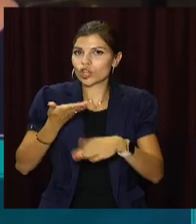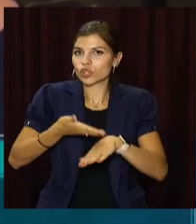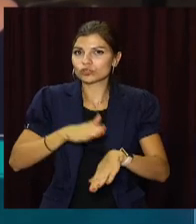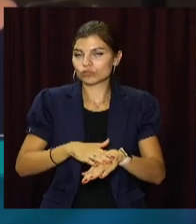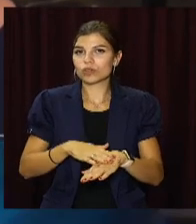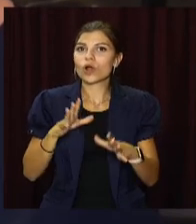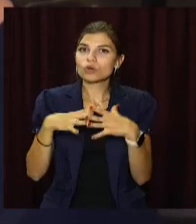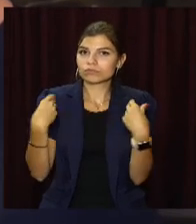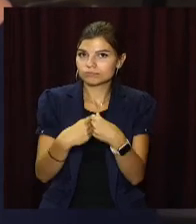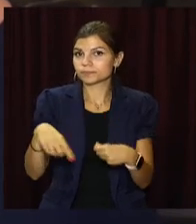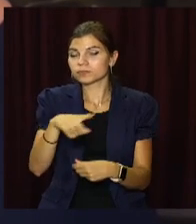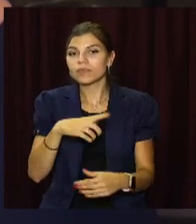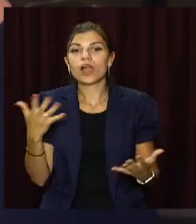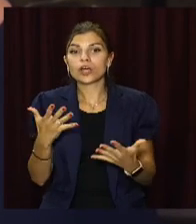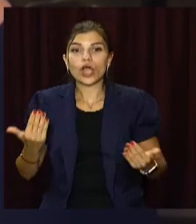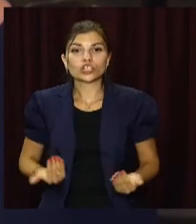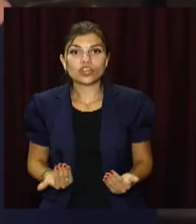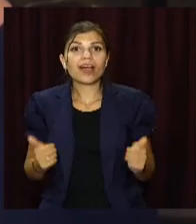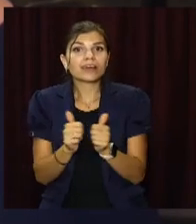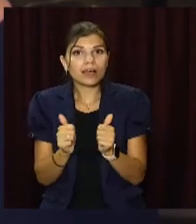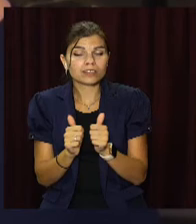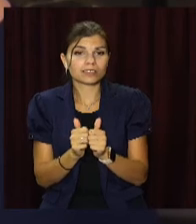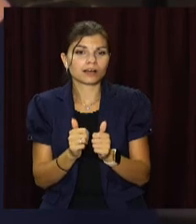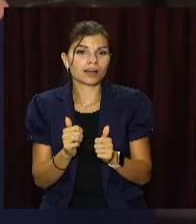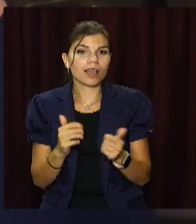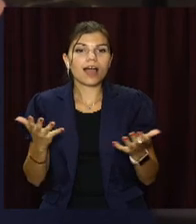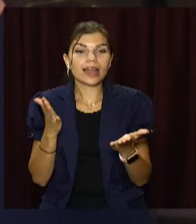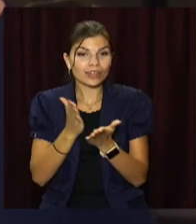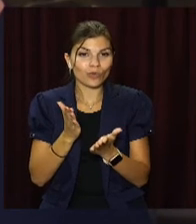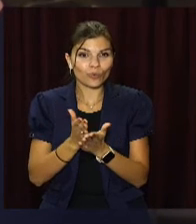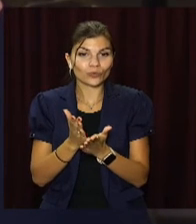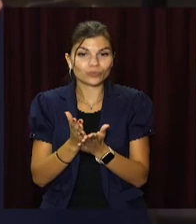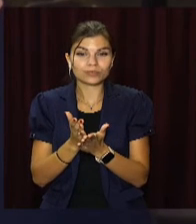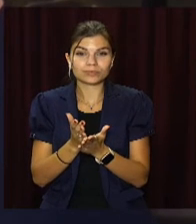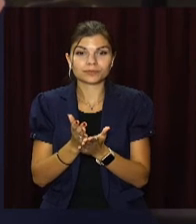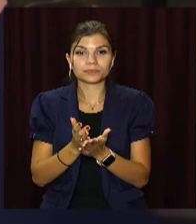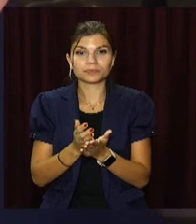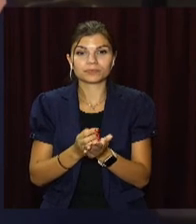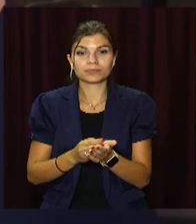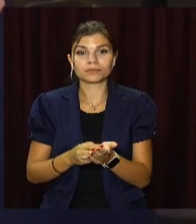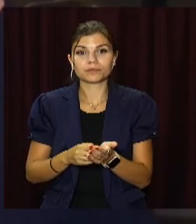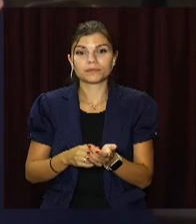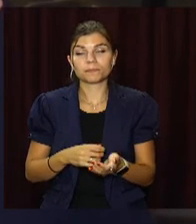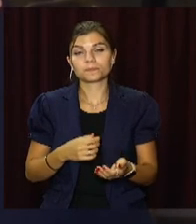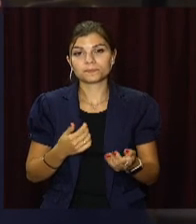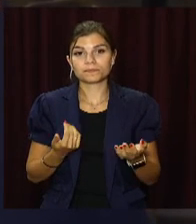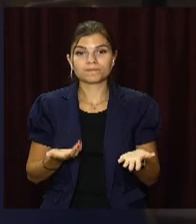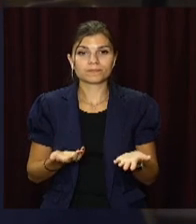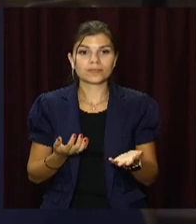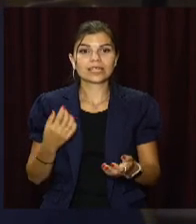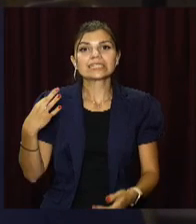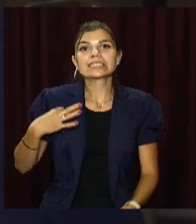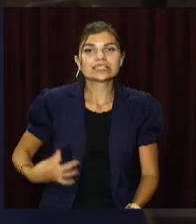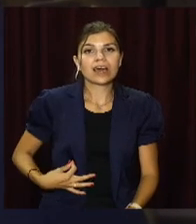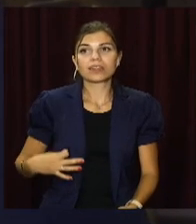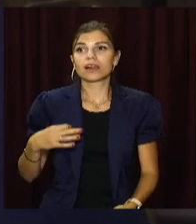допомагали родинам, які живуть поряд, які знаходяться поряд з ними, і сини